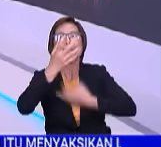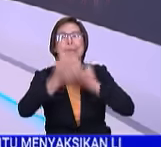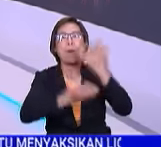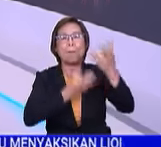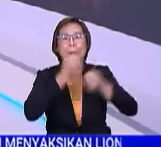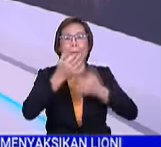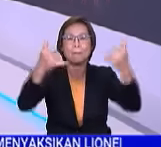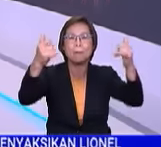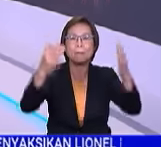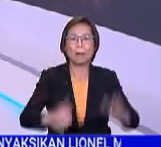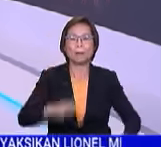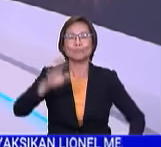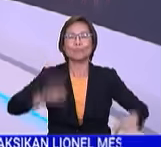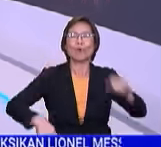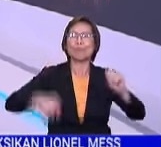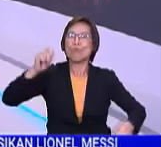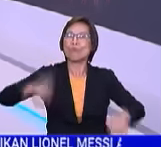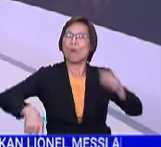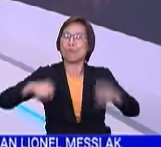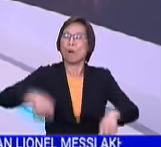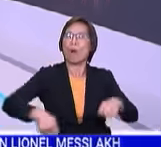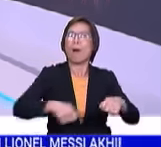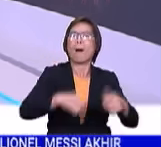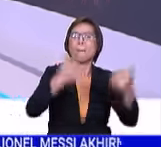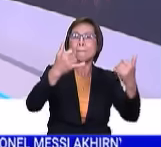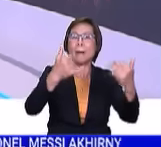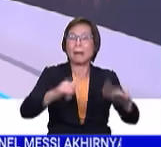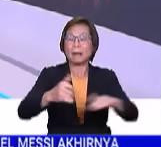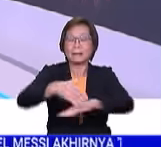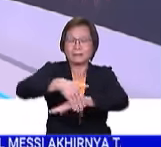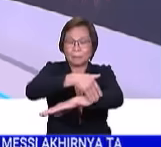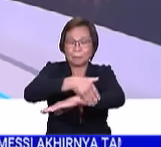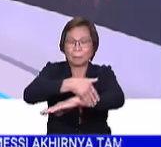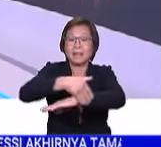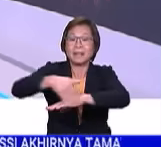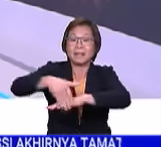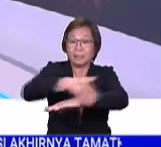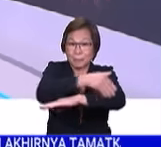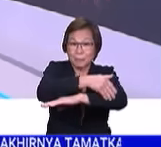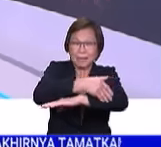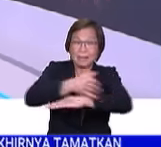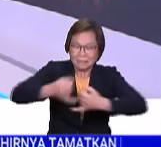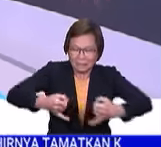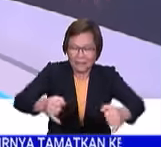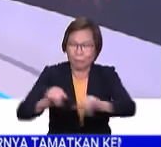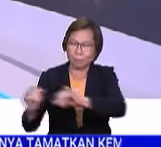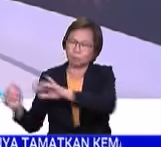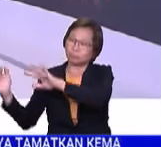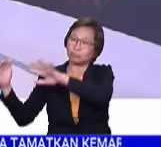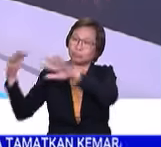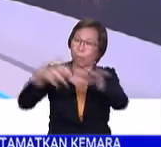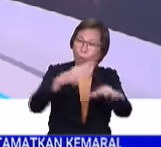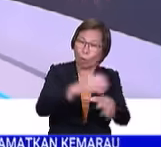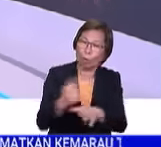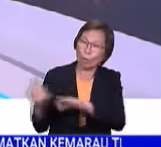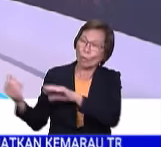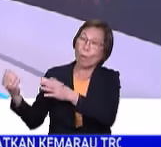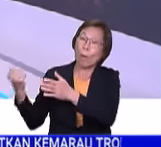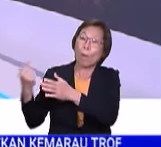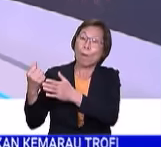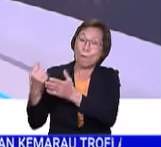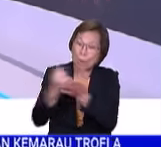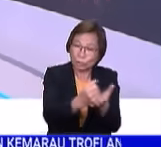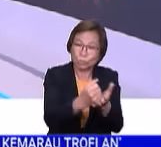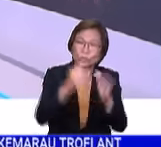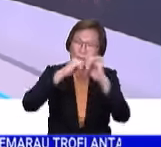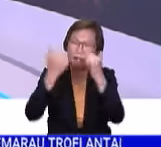pemain drum kumpulan Khalif Baskers Fendi Adlut ketika mendapat kunjungan dan bantuan daripada pelbagai agensi kerajaan